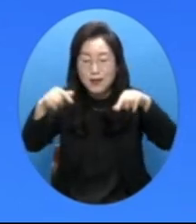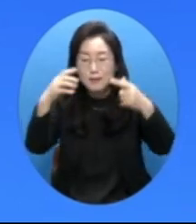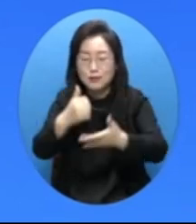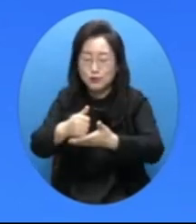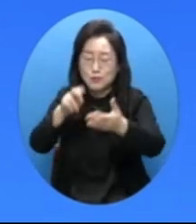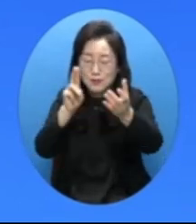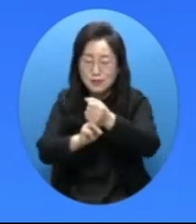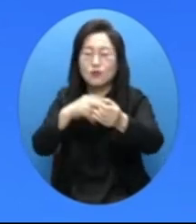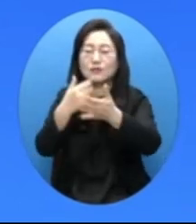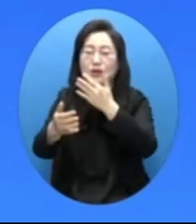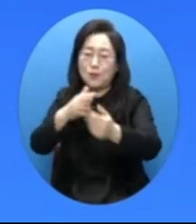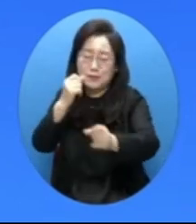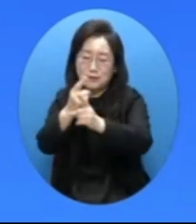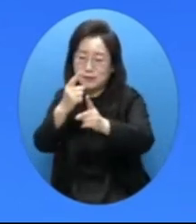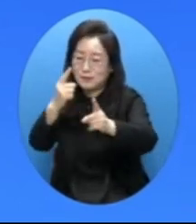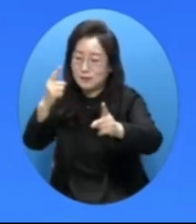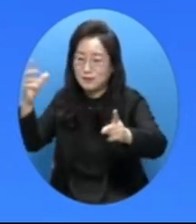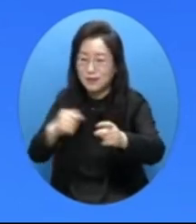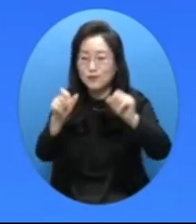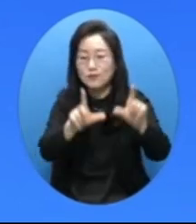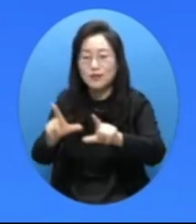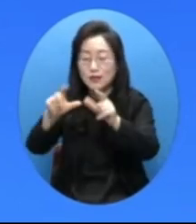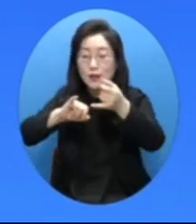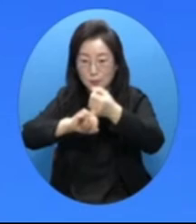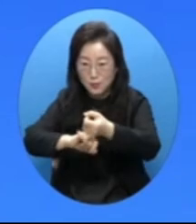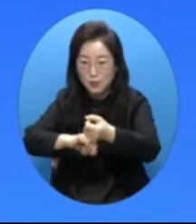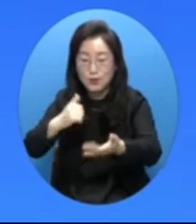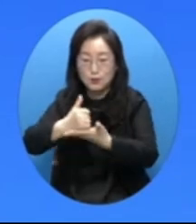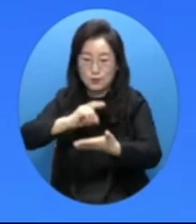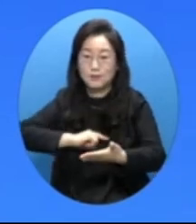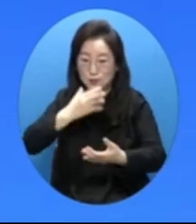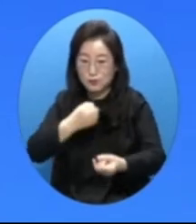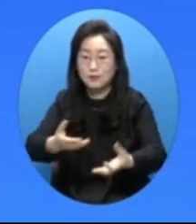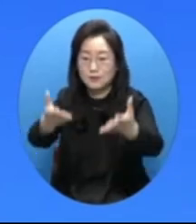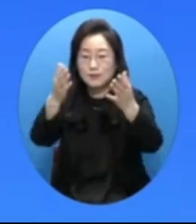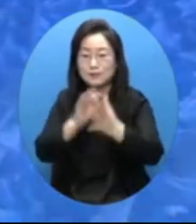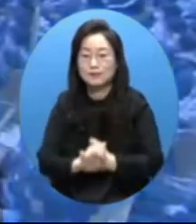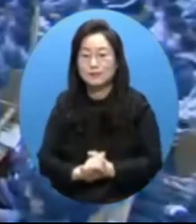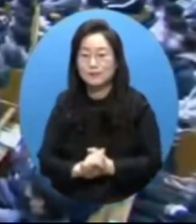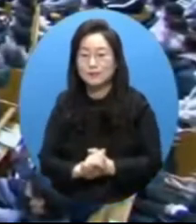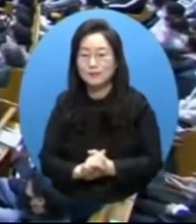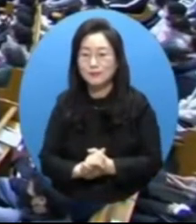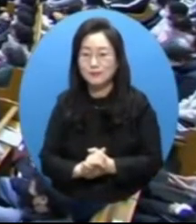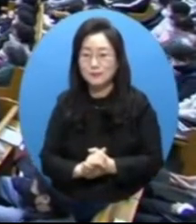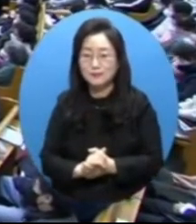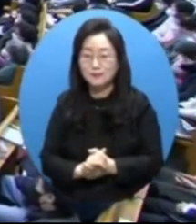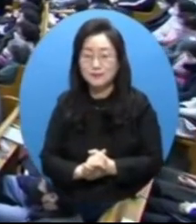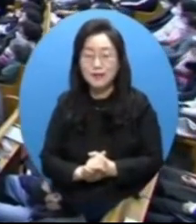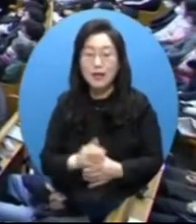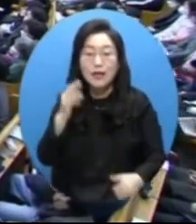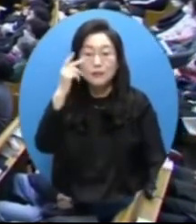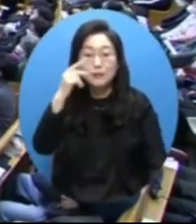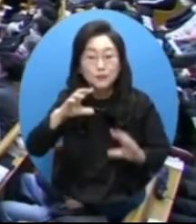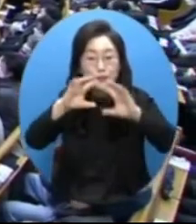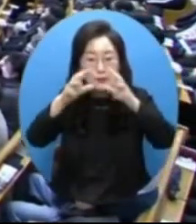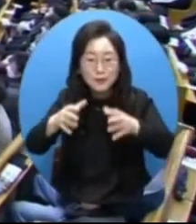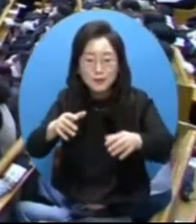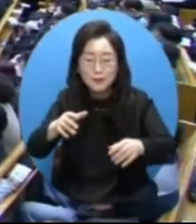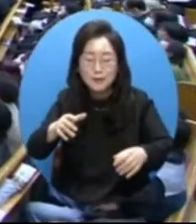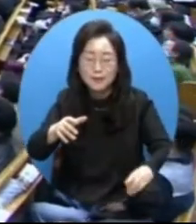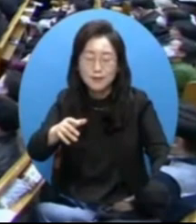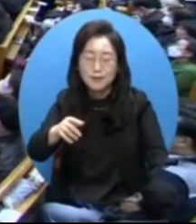주님의 기적을 체험하며 승리의 삶을 살아가는 주님의 자녀 되시기를 주님의 이름으로 축원합니다 미국에서 가장